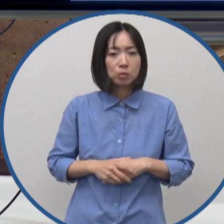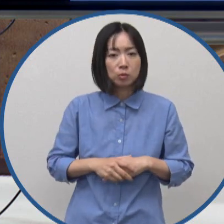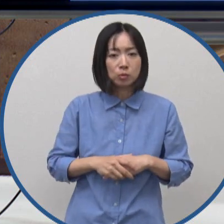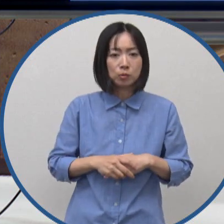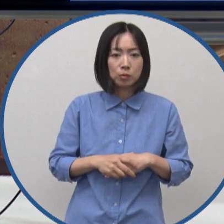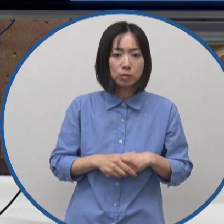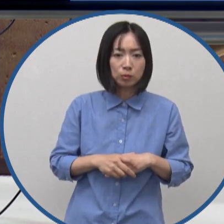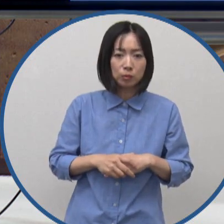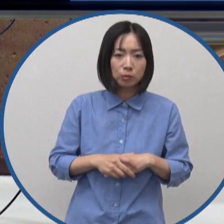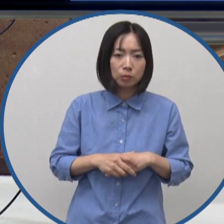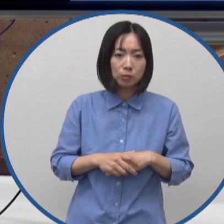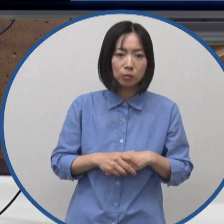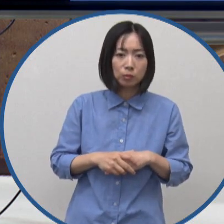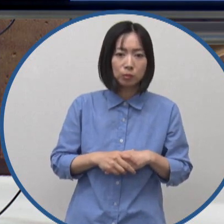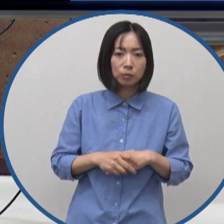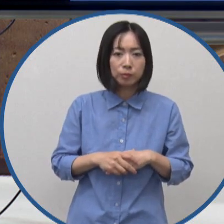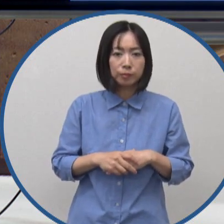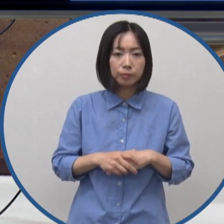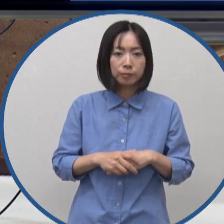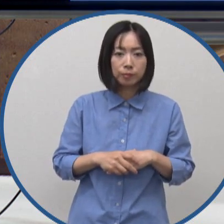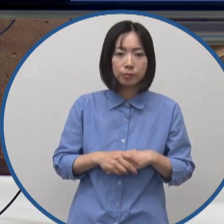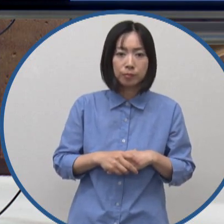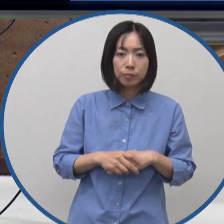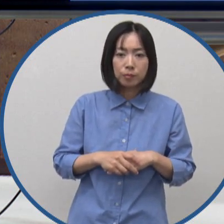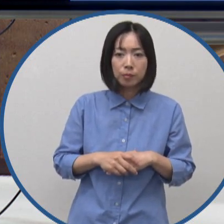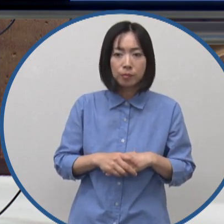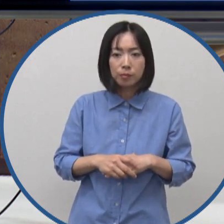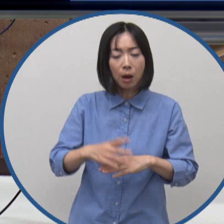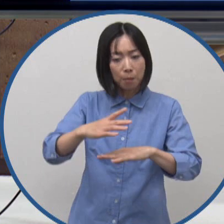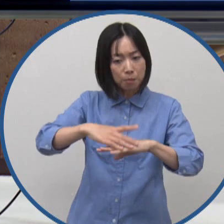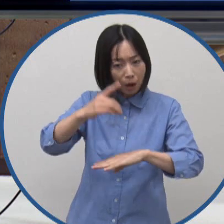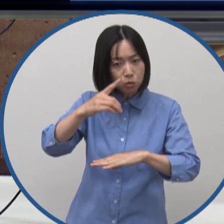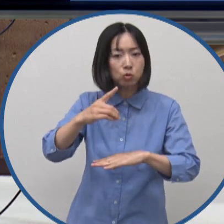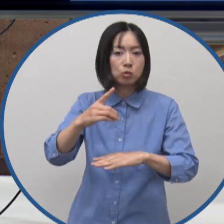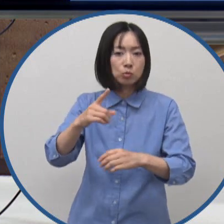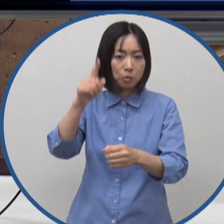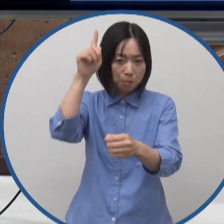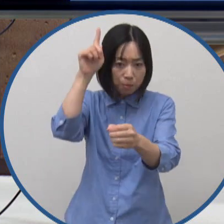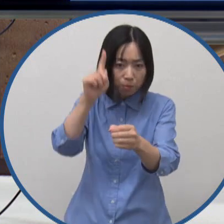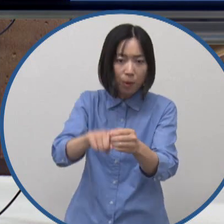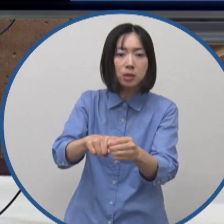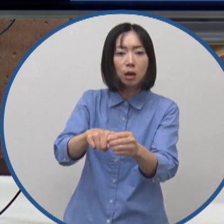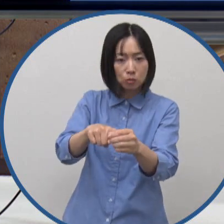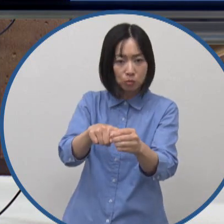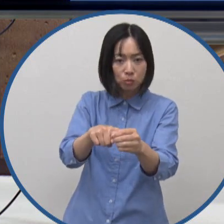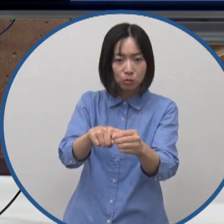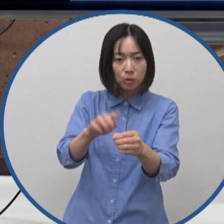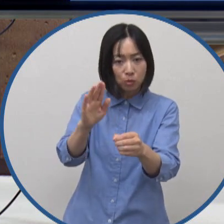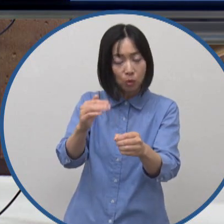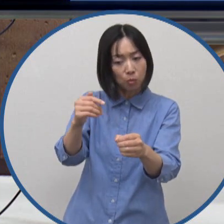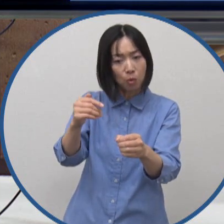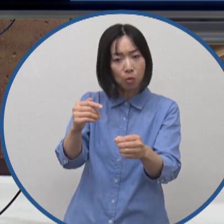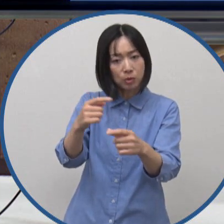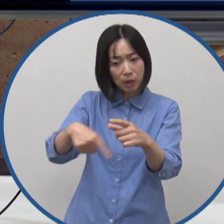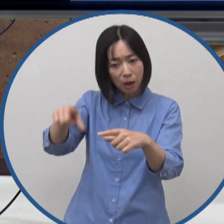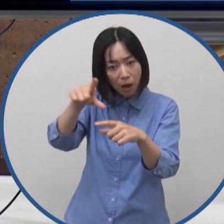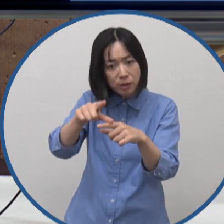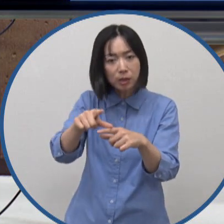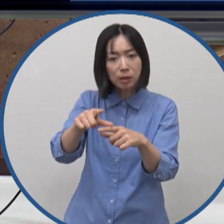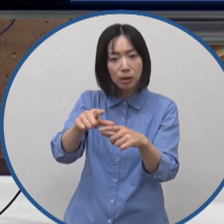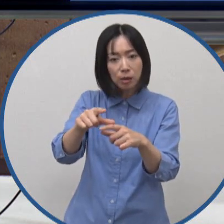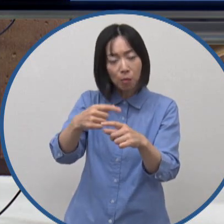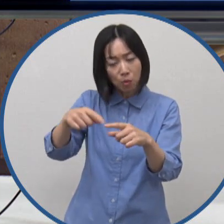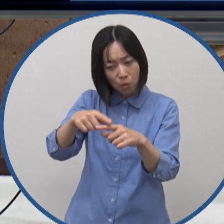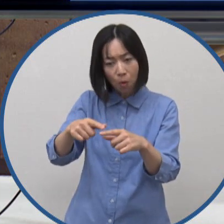少なくともですね、まず我々はここを目指したいわけですけれども、さらにここまで目指したいと、こういったこ